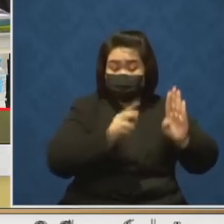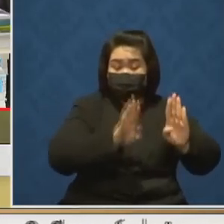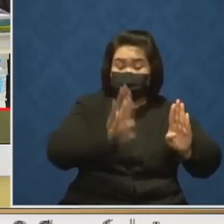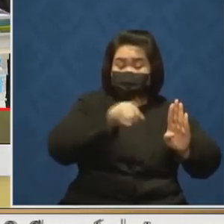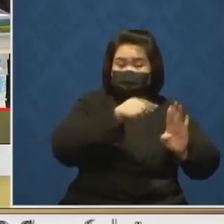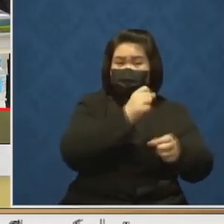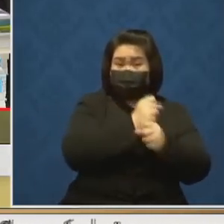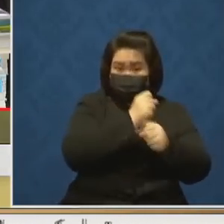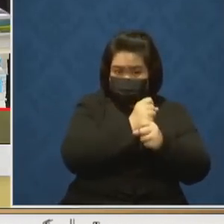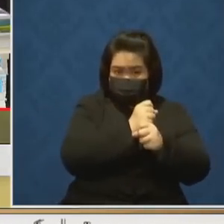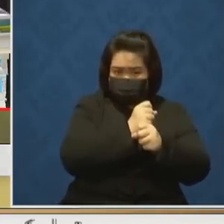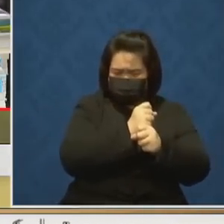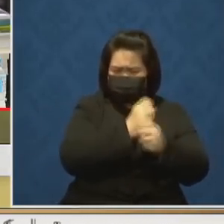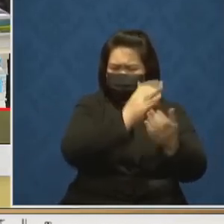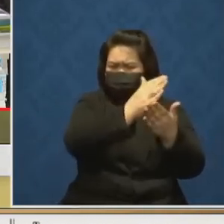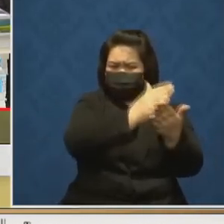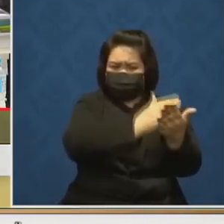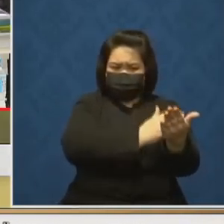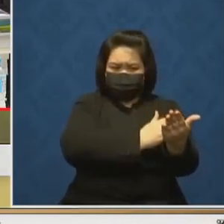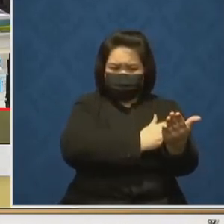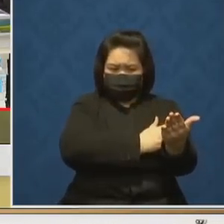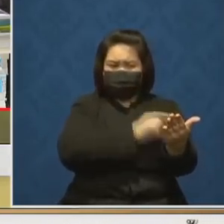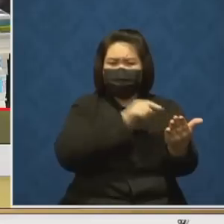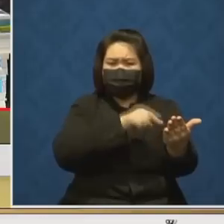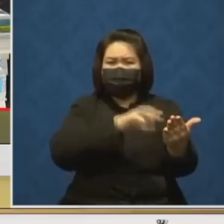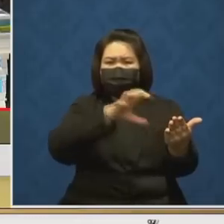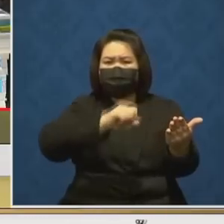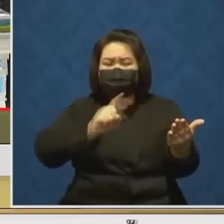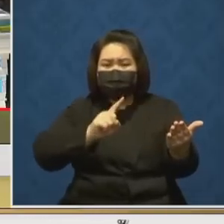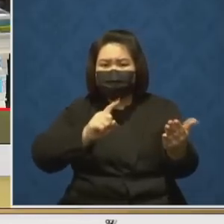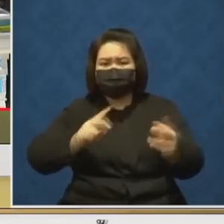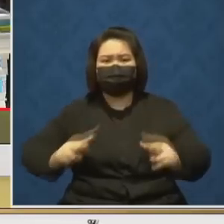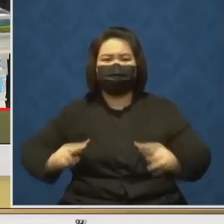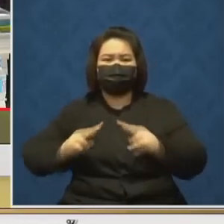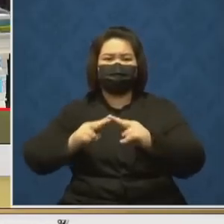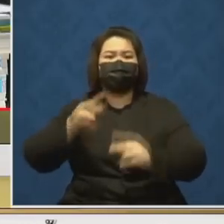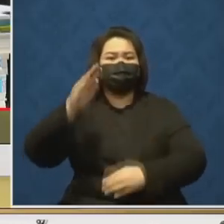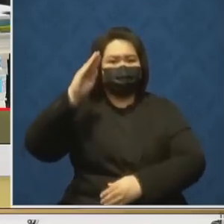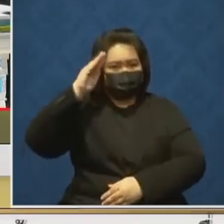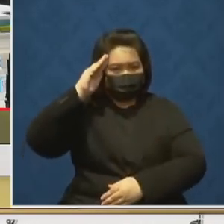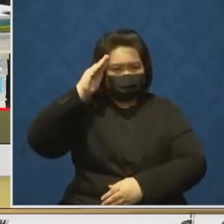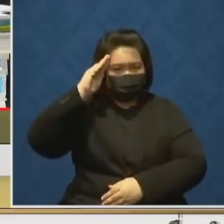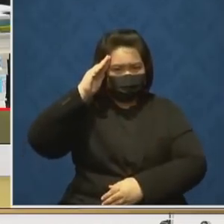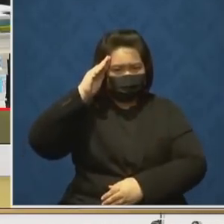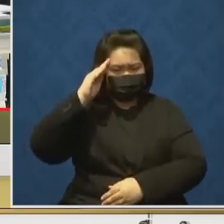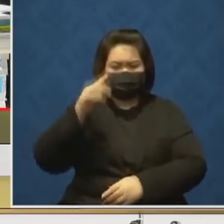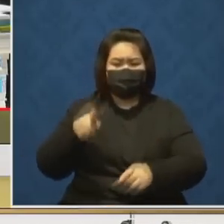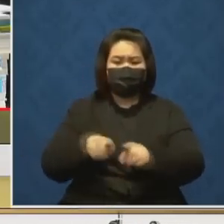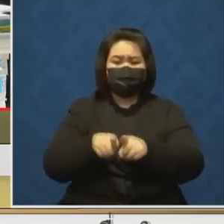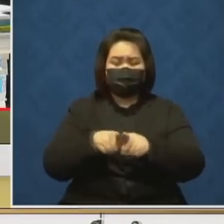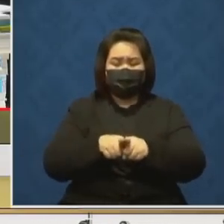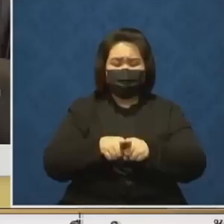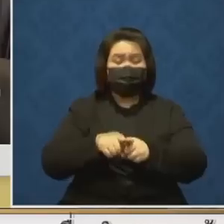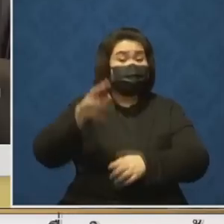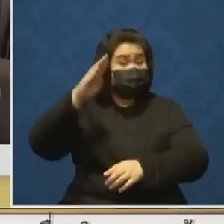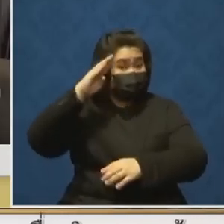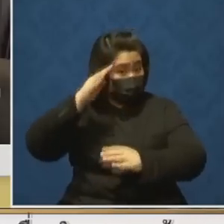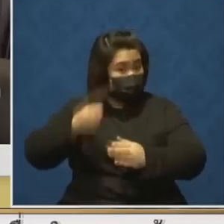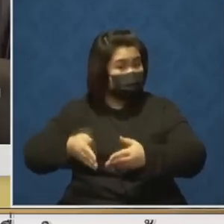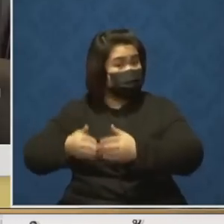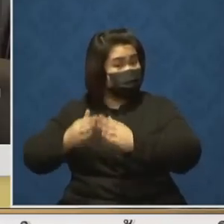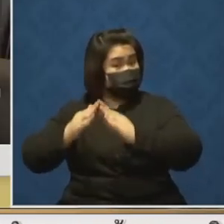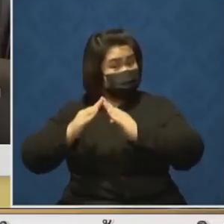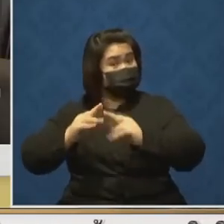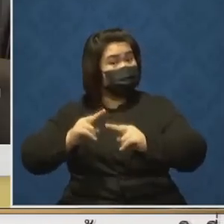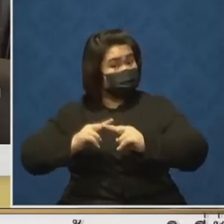้รับเกือบทั้งหมดจากหนวยงานในสงกักระส่วงกระหอมเราุ ครตั้งบริษัทมาเพื่อจะรับงานจากก